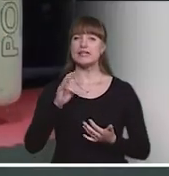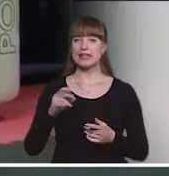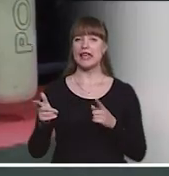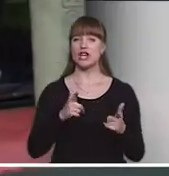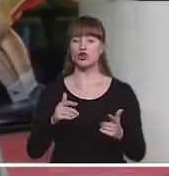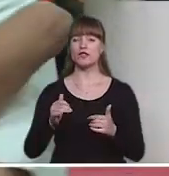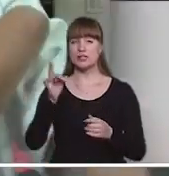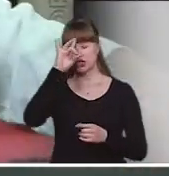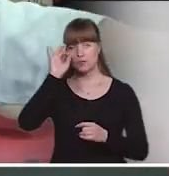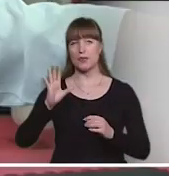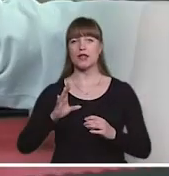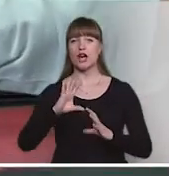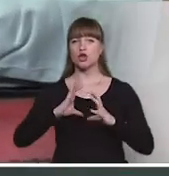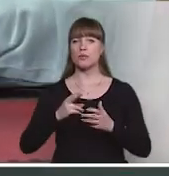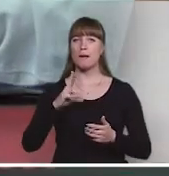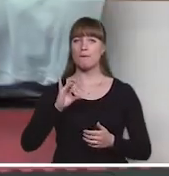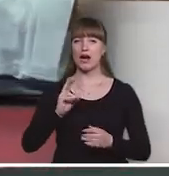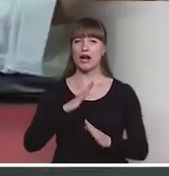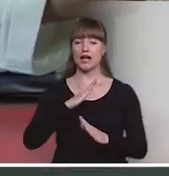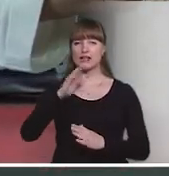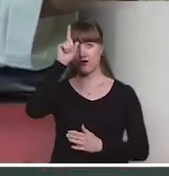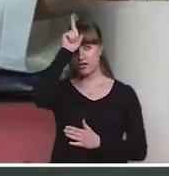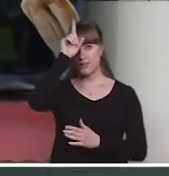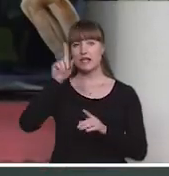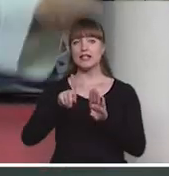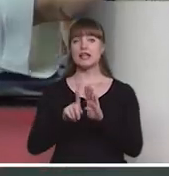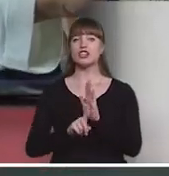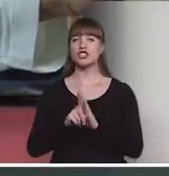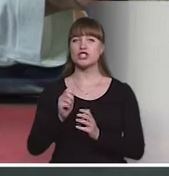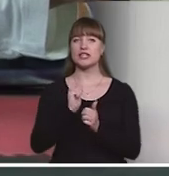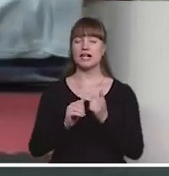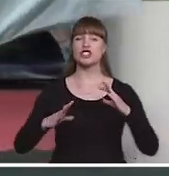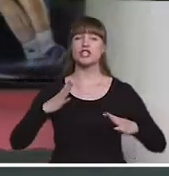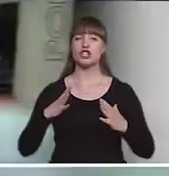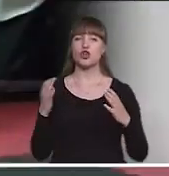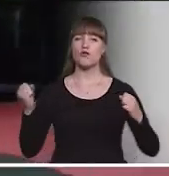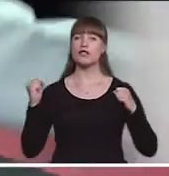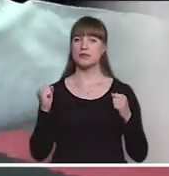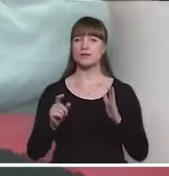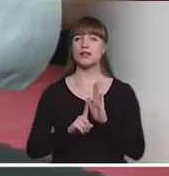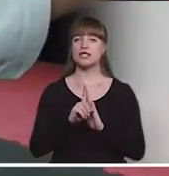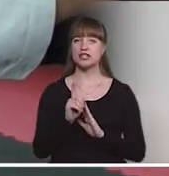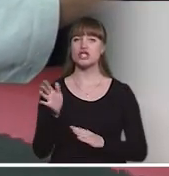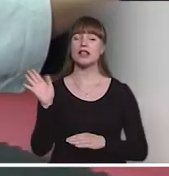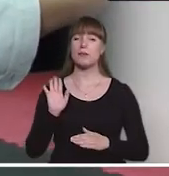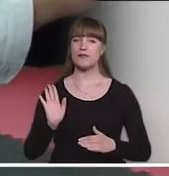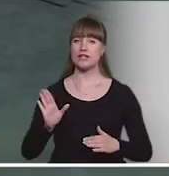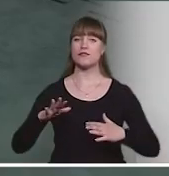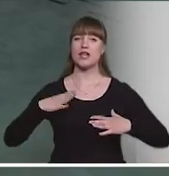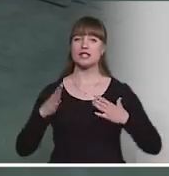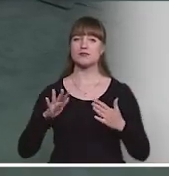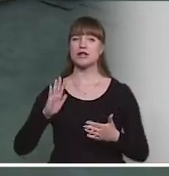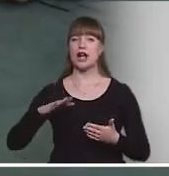Сейчас Сергей готовится к чемпионату мира по пара-карате в Германии. Так начинается каждая тренировка спортсмена. Сначала